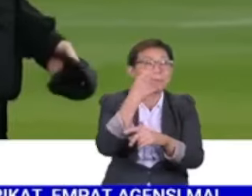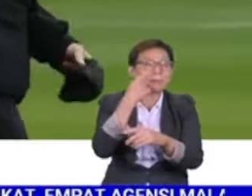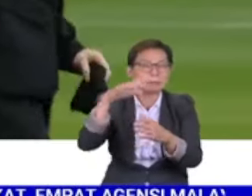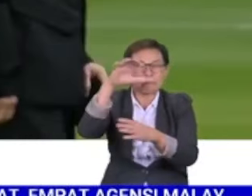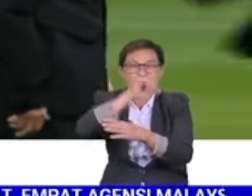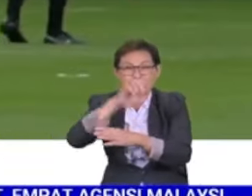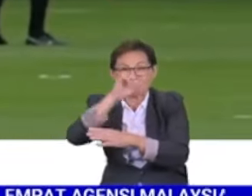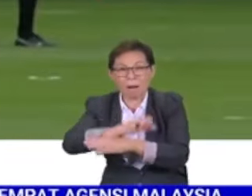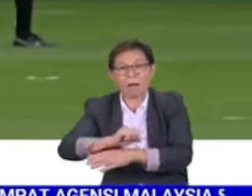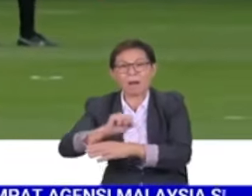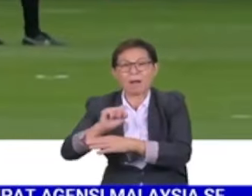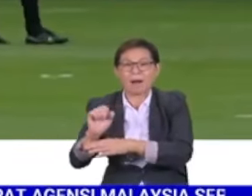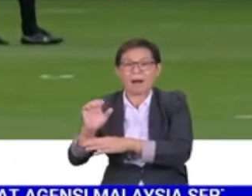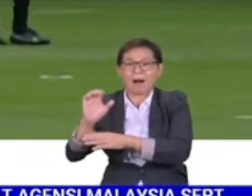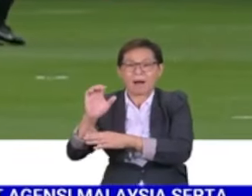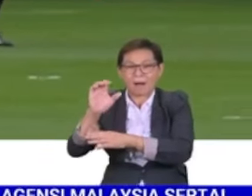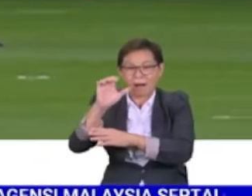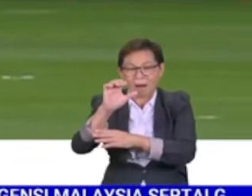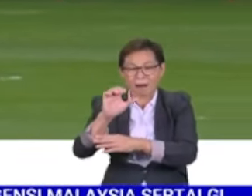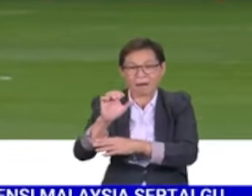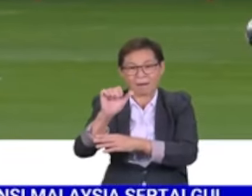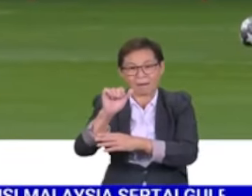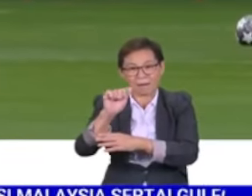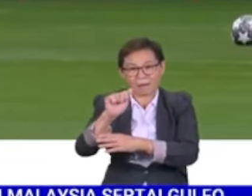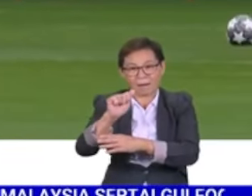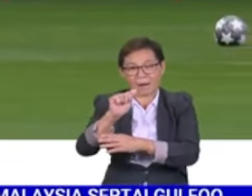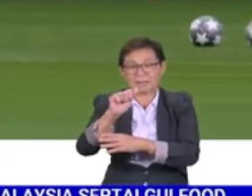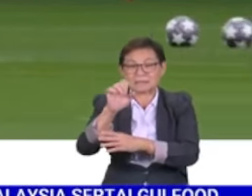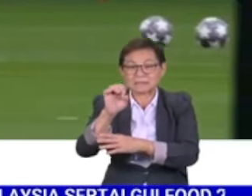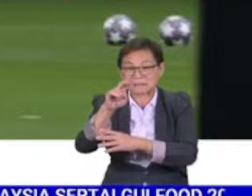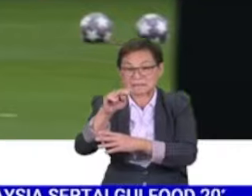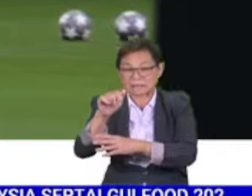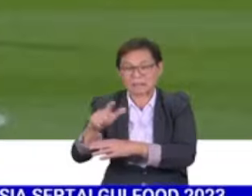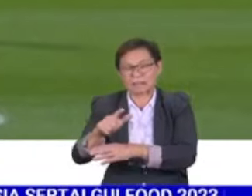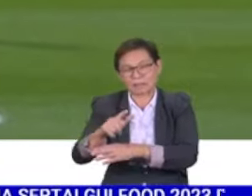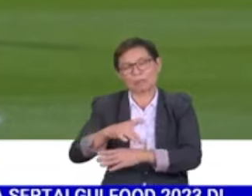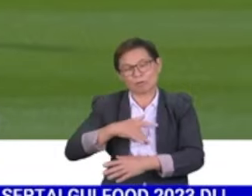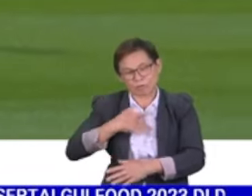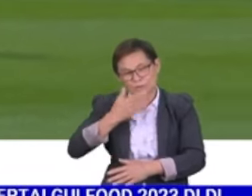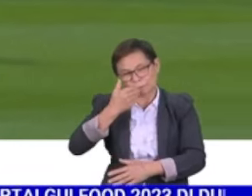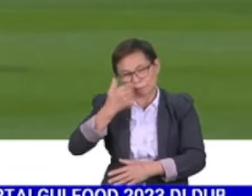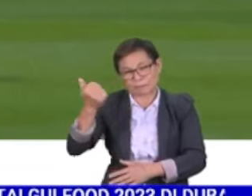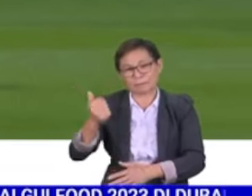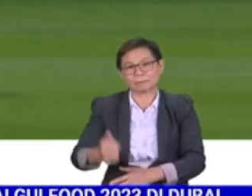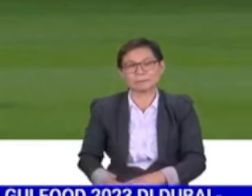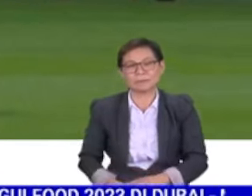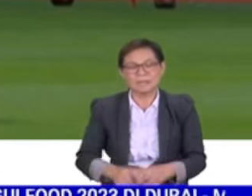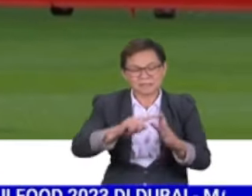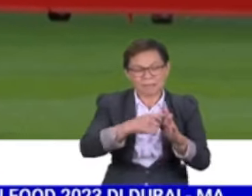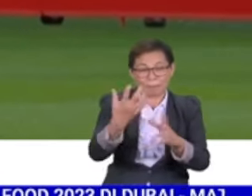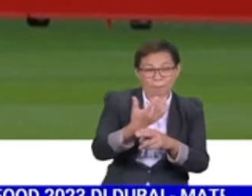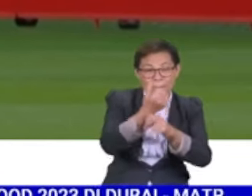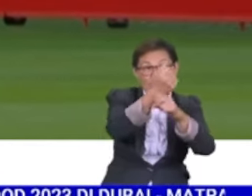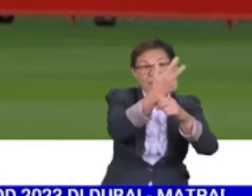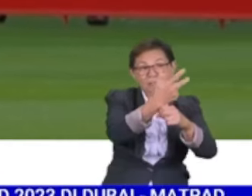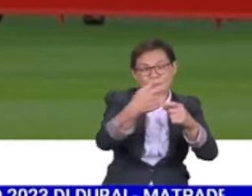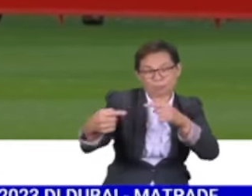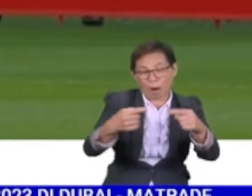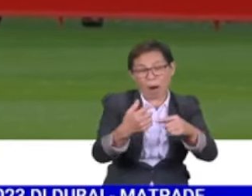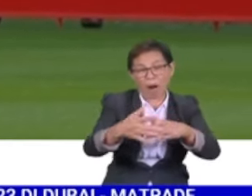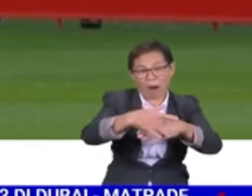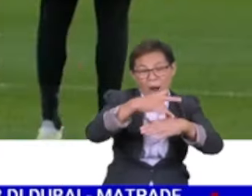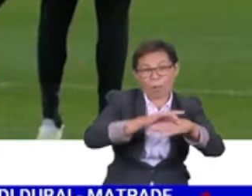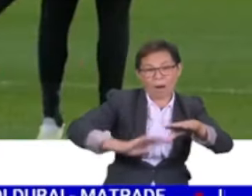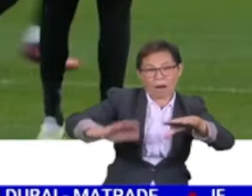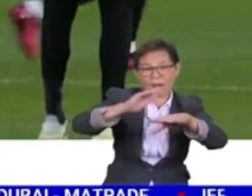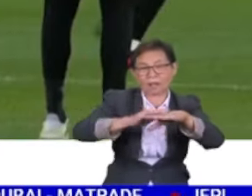Liga Arsenal, The Red pastinya mengharapkan kempen Eropah ini dapat mengubati kekecewaan mereka. Namun sejak memenangi 3 perlawanan awal